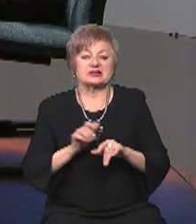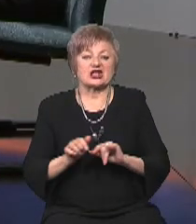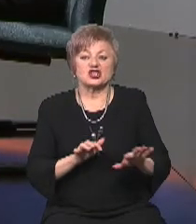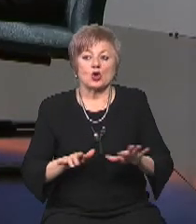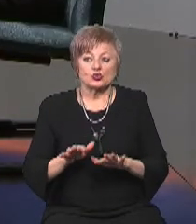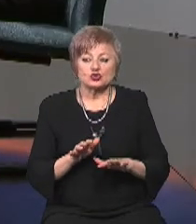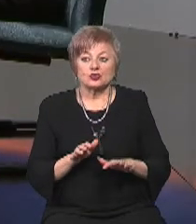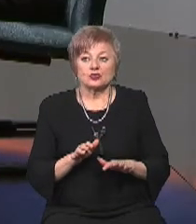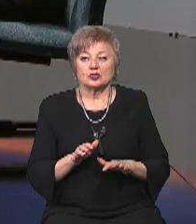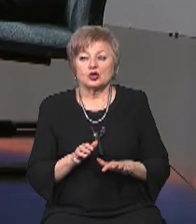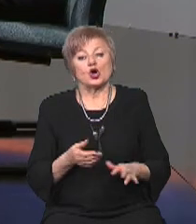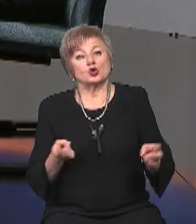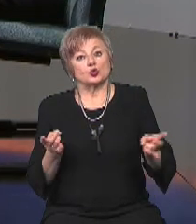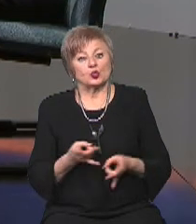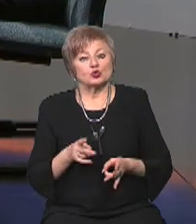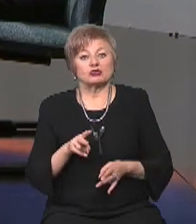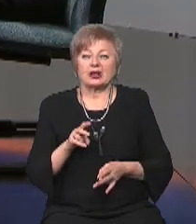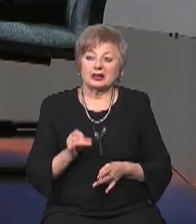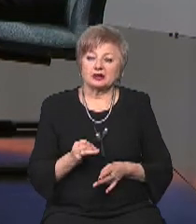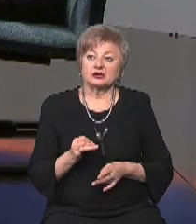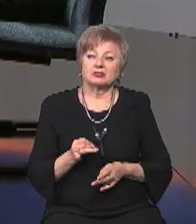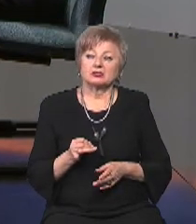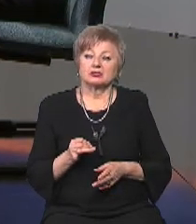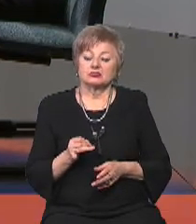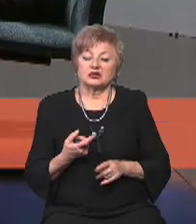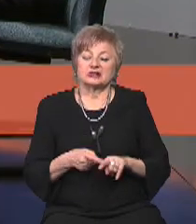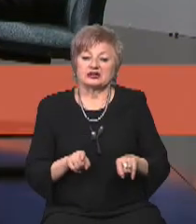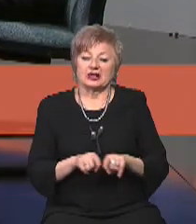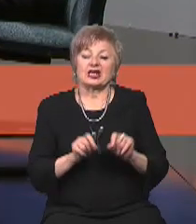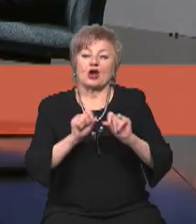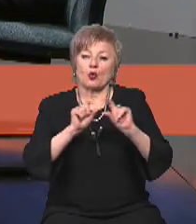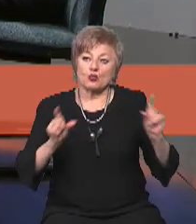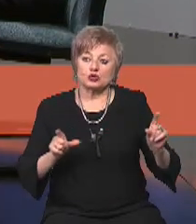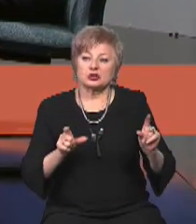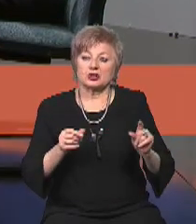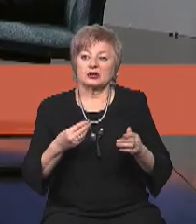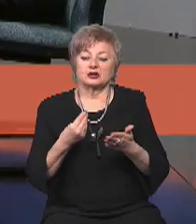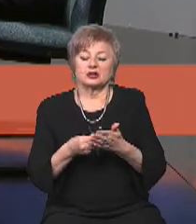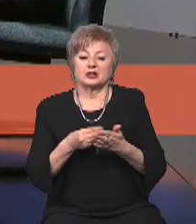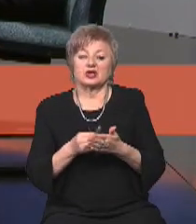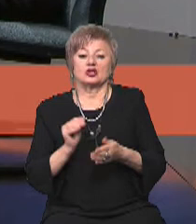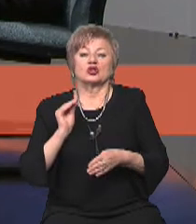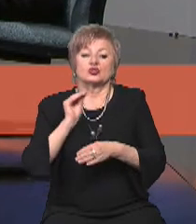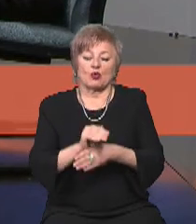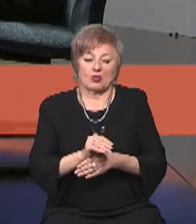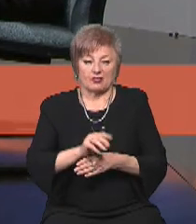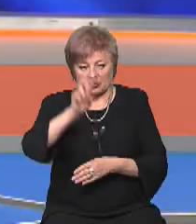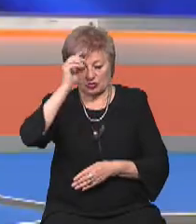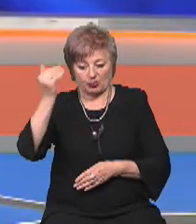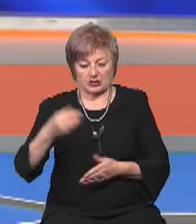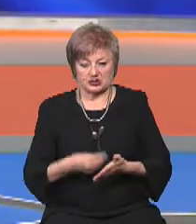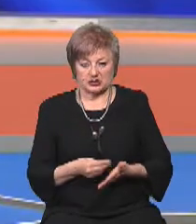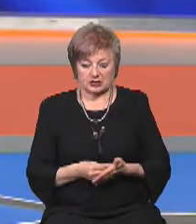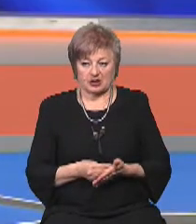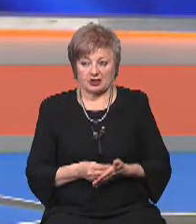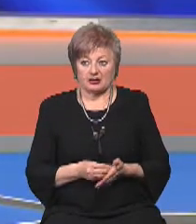як такої. Чи потрібно на комунальні установи і заклади виділяти додатково ще й громадський бюджет?